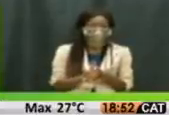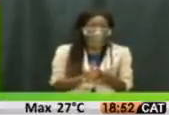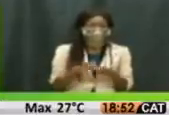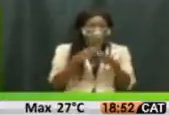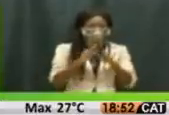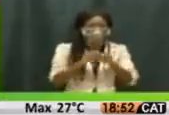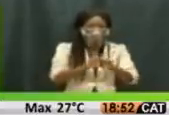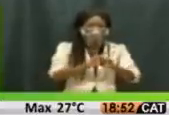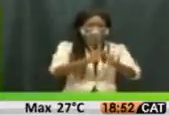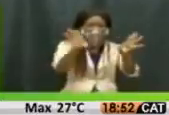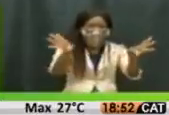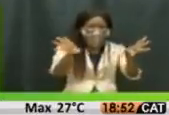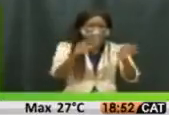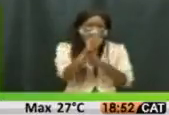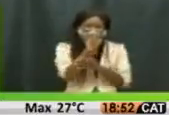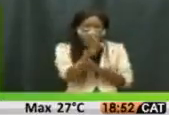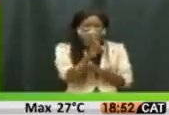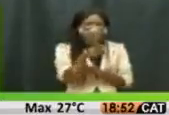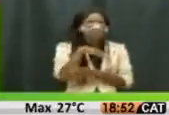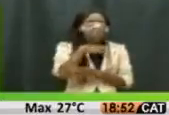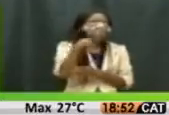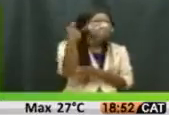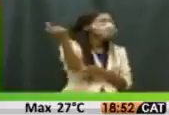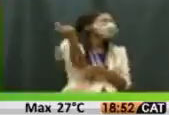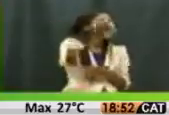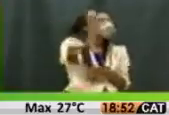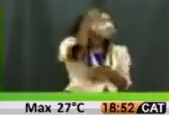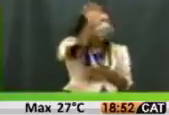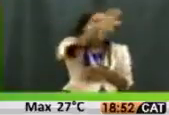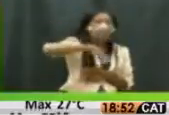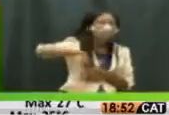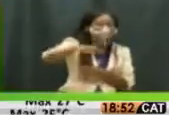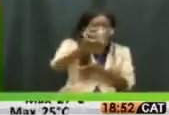kufalikira kwa kachirombo kwakwanirabe dziko lonse la Malawi